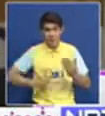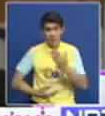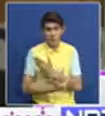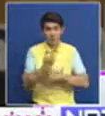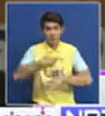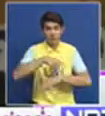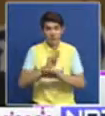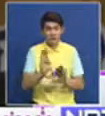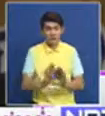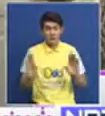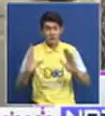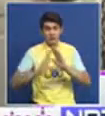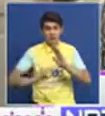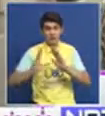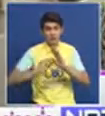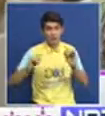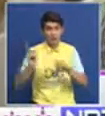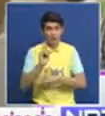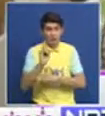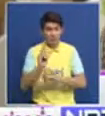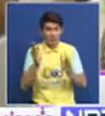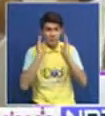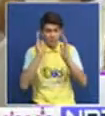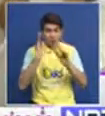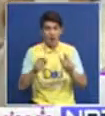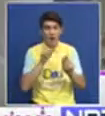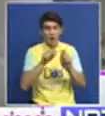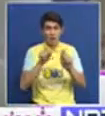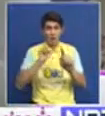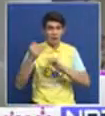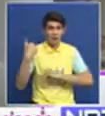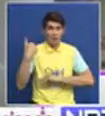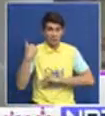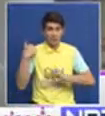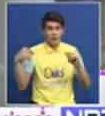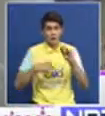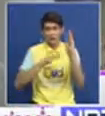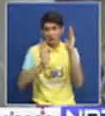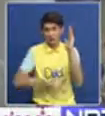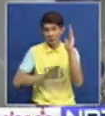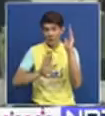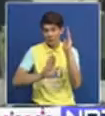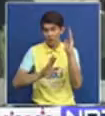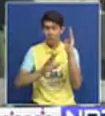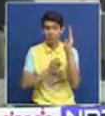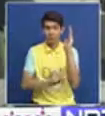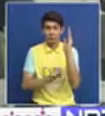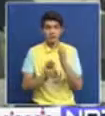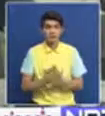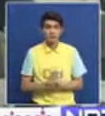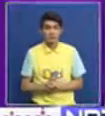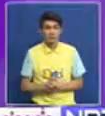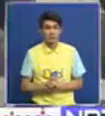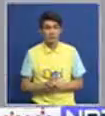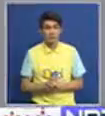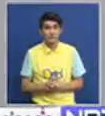เป็นประธานเปิดการอบรมวิทยากรแกนนำระดับอำเภอในพื้นที่ภาคใต้ที่จังหวัดสงขล